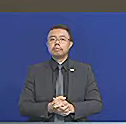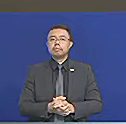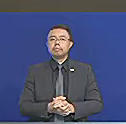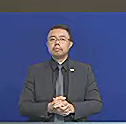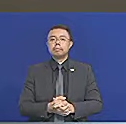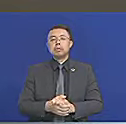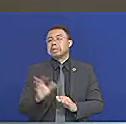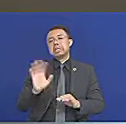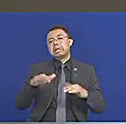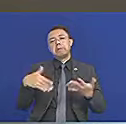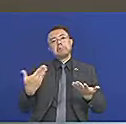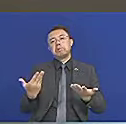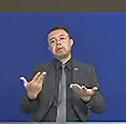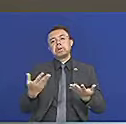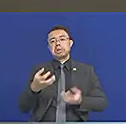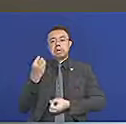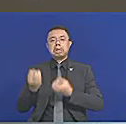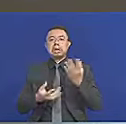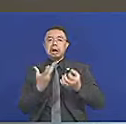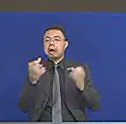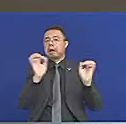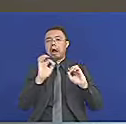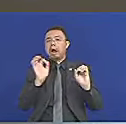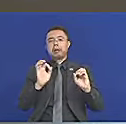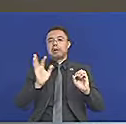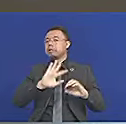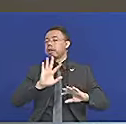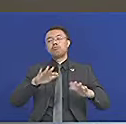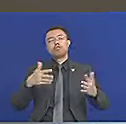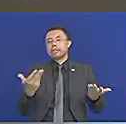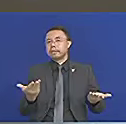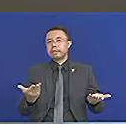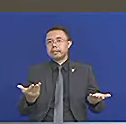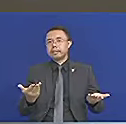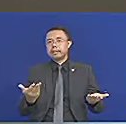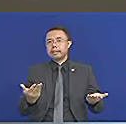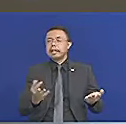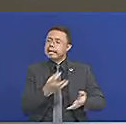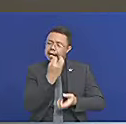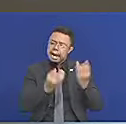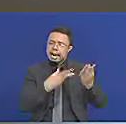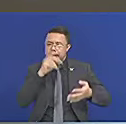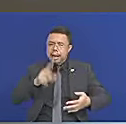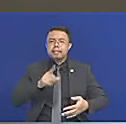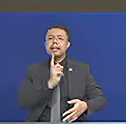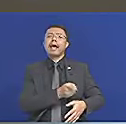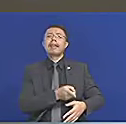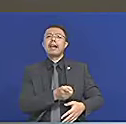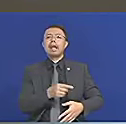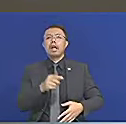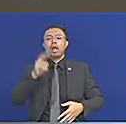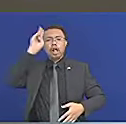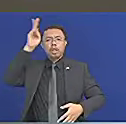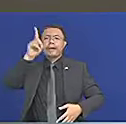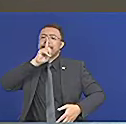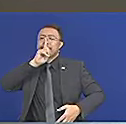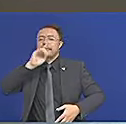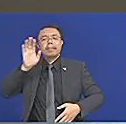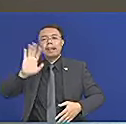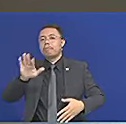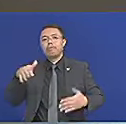Tidak mungkin tidak ada neraka itu, tidak mungkin, saudara. Tidak mungkin Tuhan diam itu, tidak